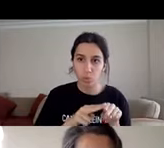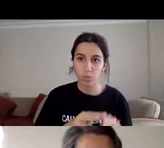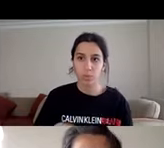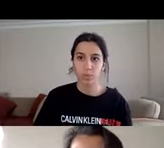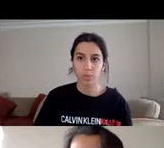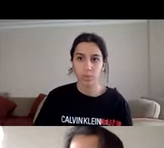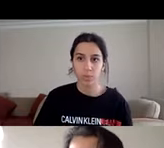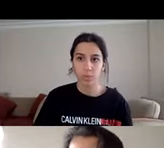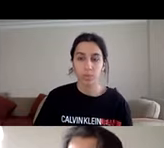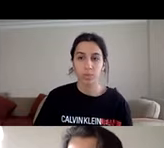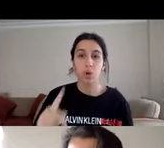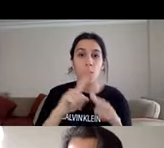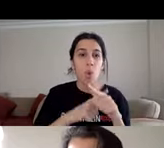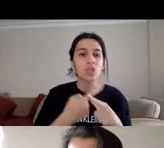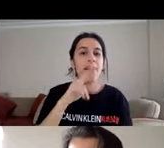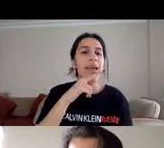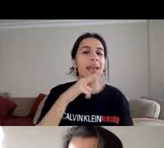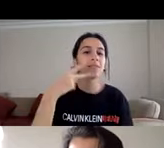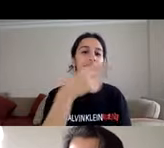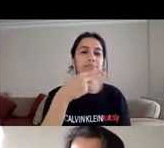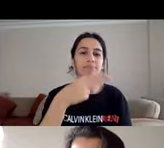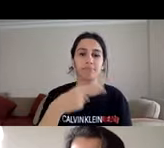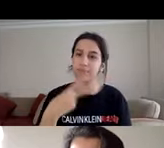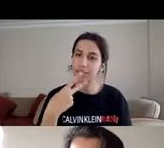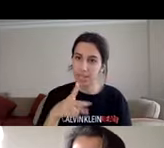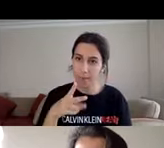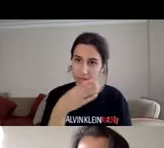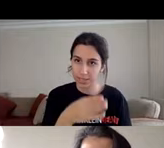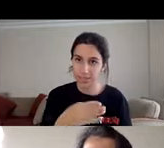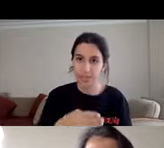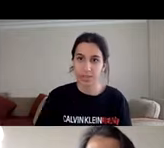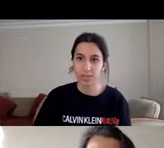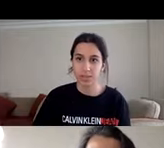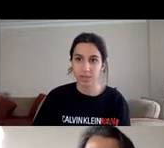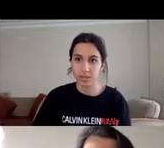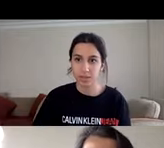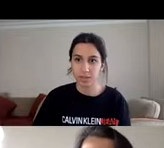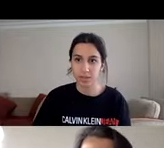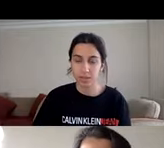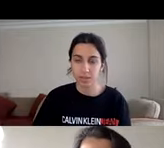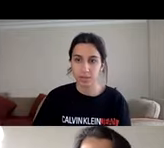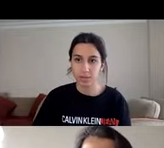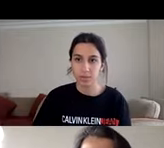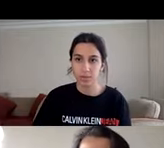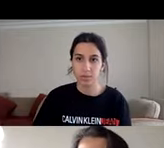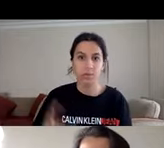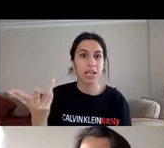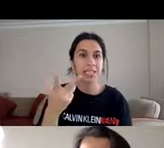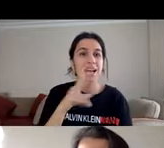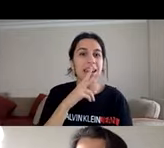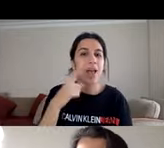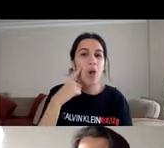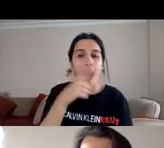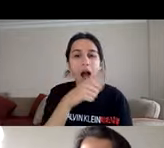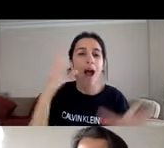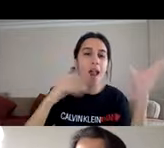yönetirken projeleri renklerle etiketleyebilirsiniz. Dolayısıyla o Kanban yapısına yukarıdan baktığınızda çok hızlı renklere göre ayırt